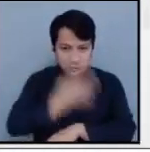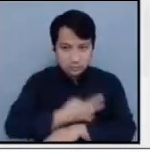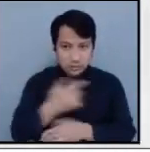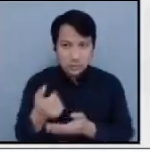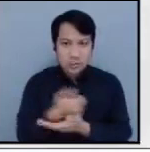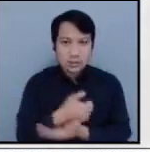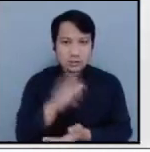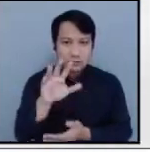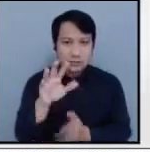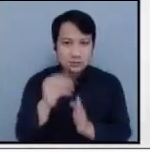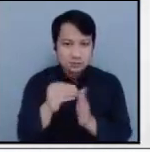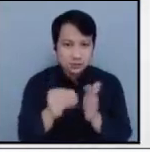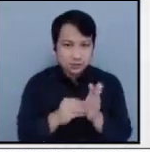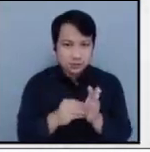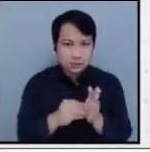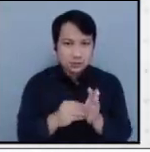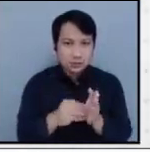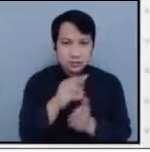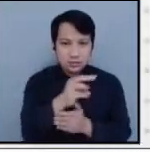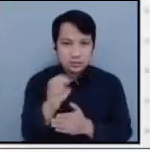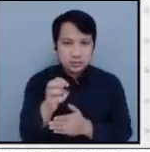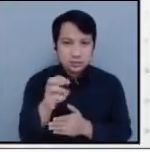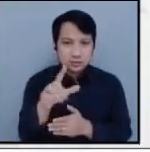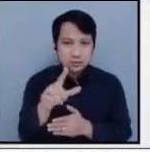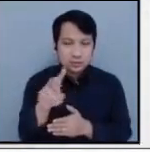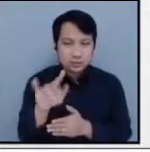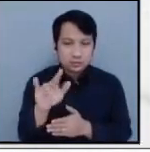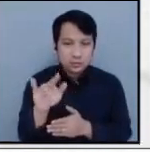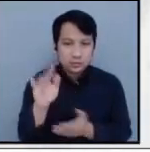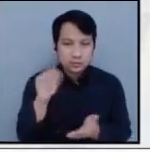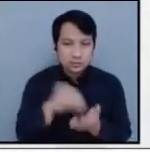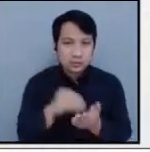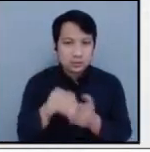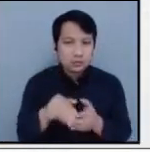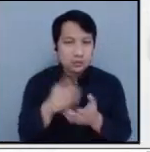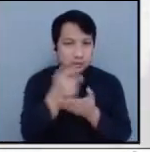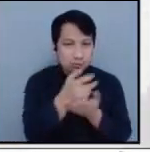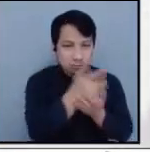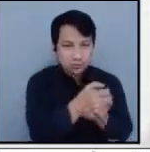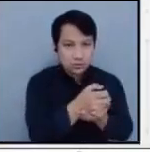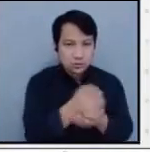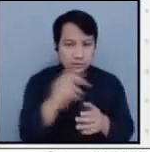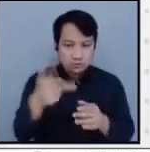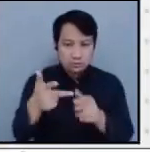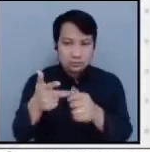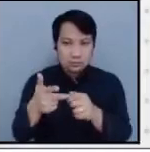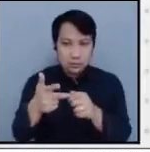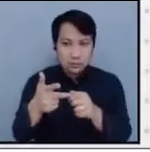5,613,125 naman ang naturukan na ng booster shot.